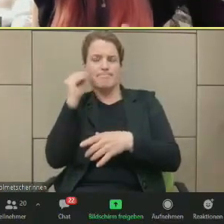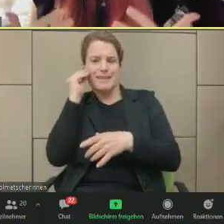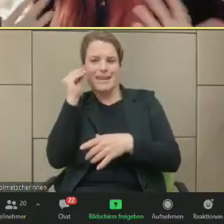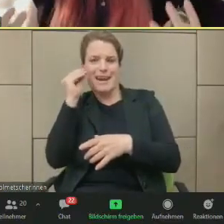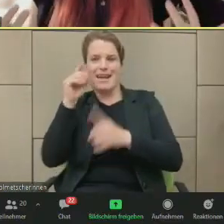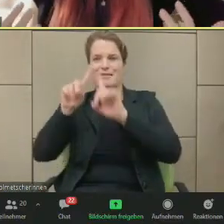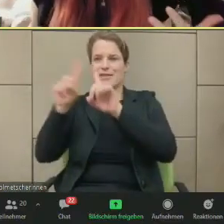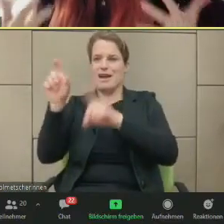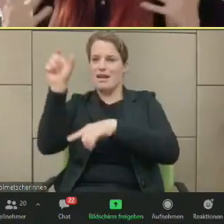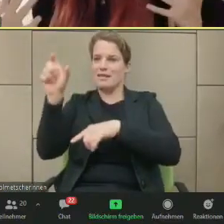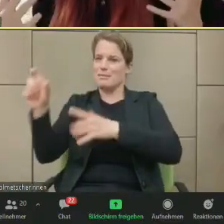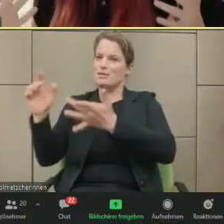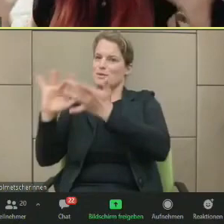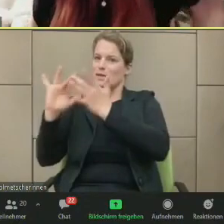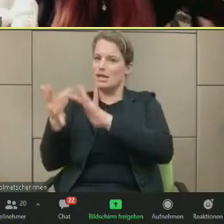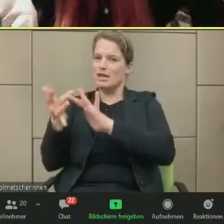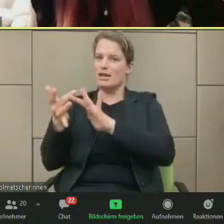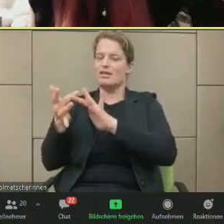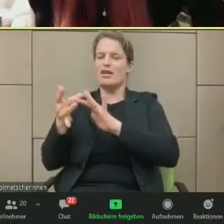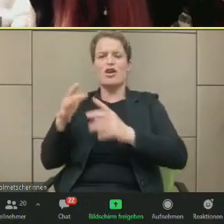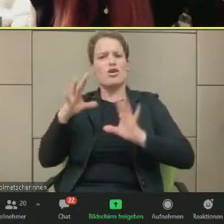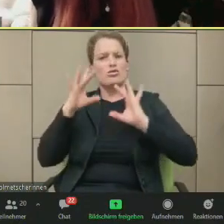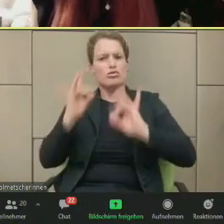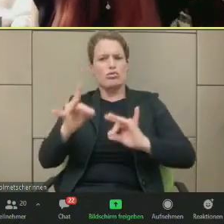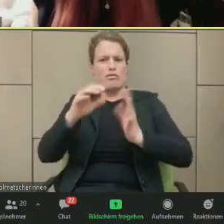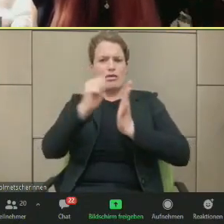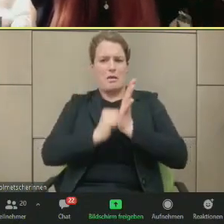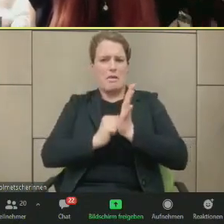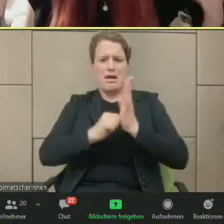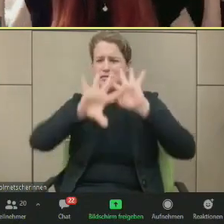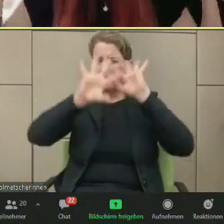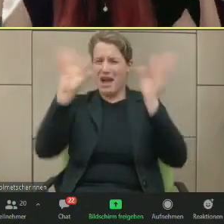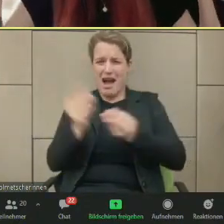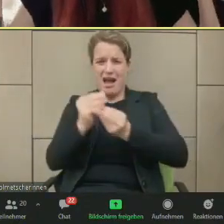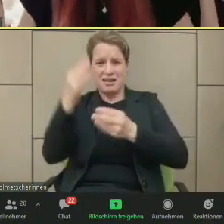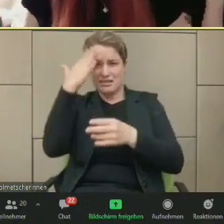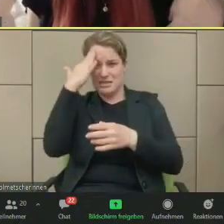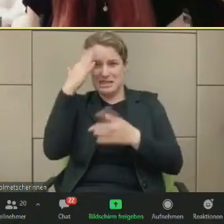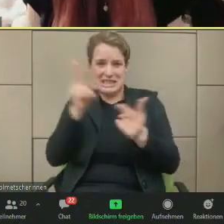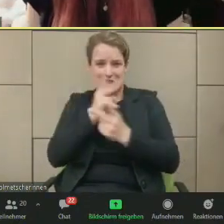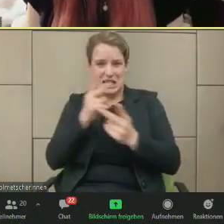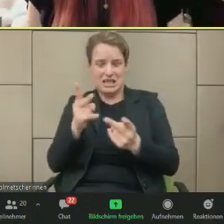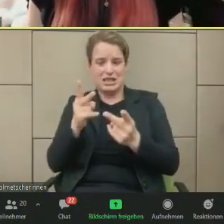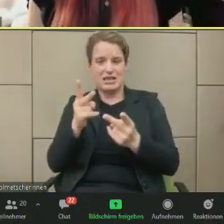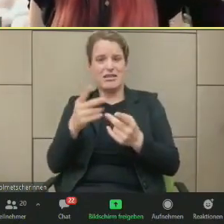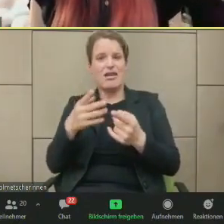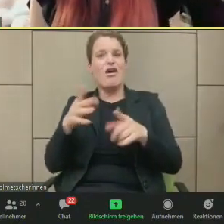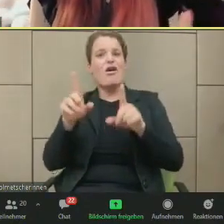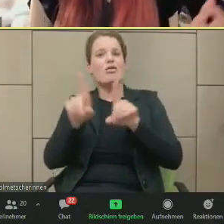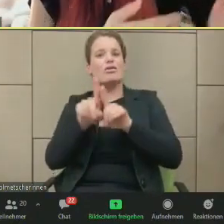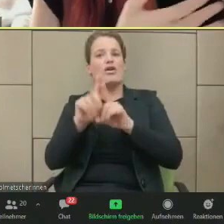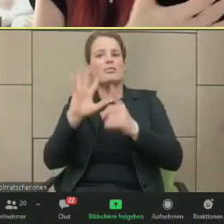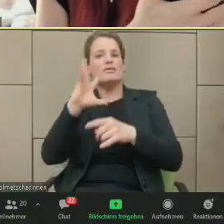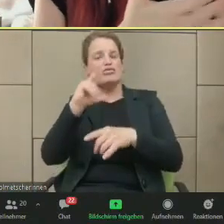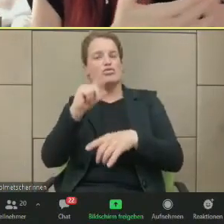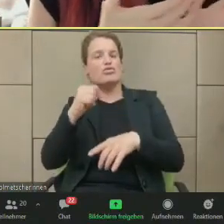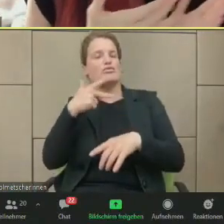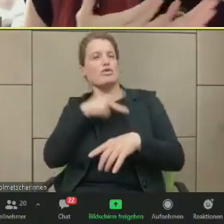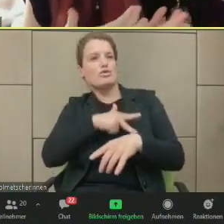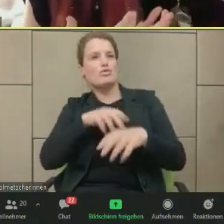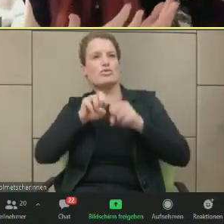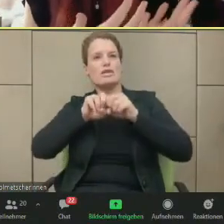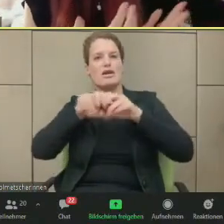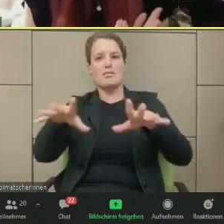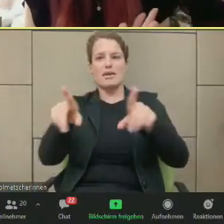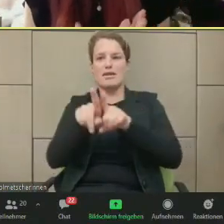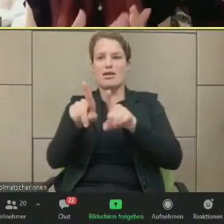ist, nicht von Anfang an alles genau zu wissen. Und das Schöne an Social Media ist ja auch irgendwie, dass man Menschen auf diesem